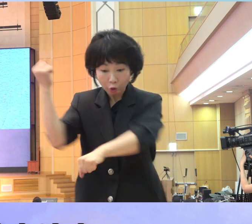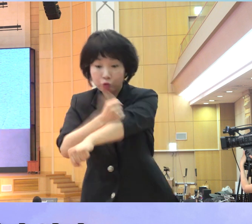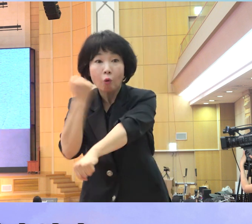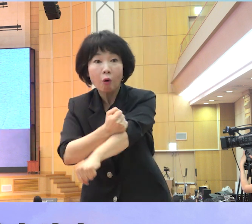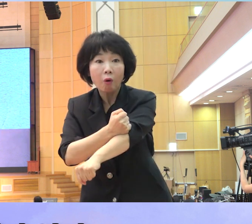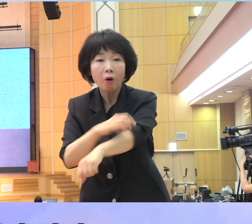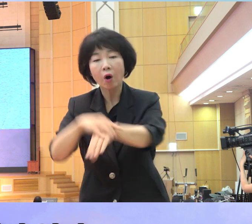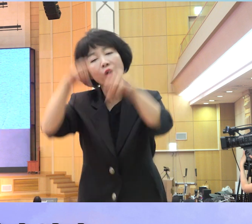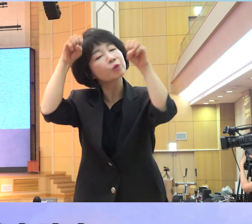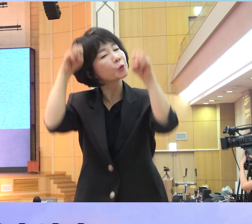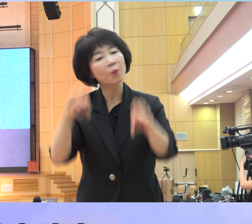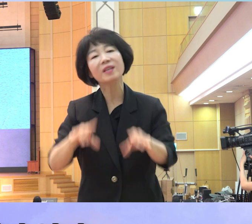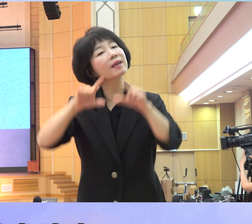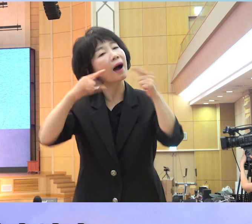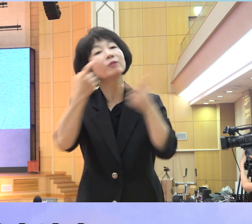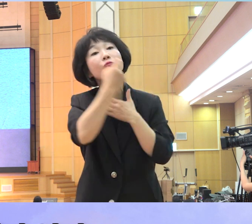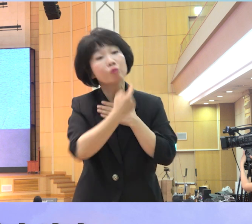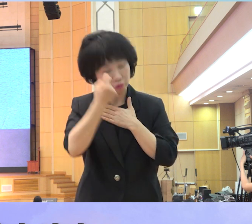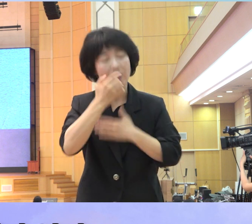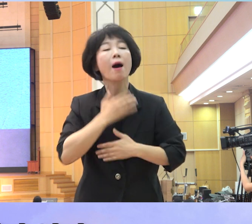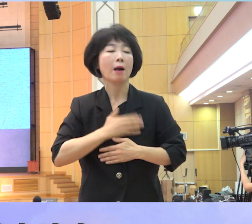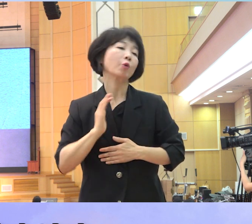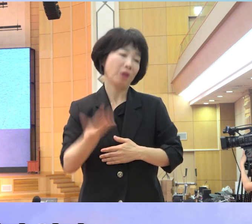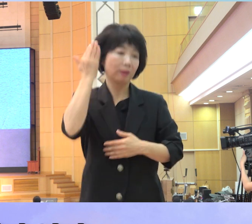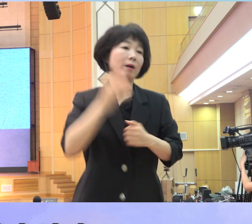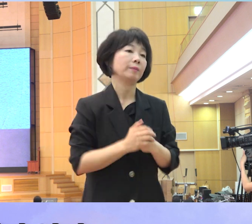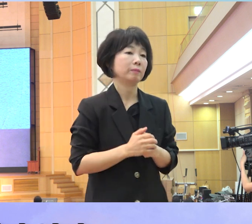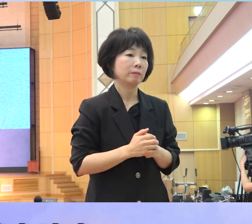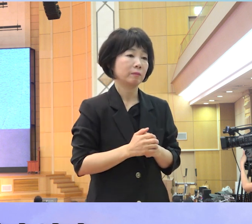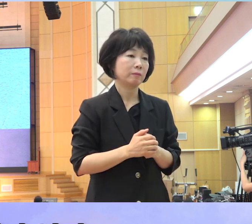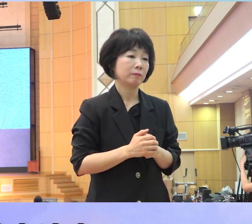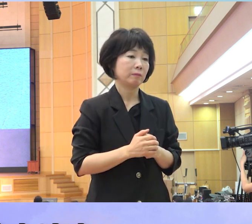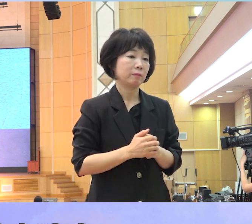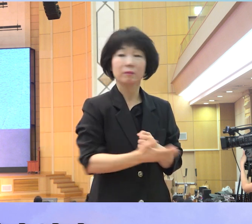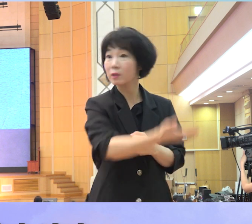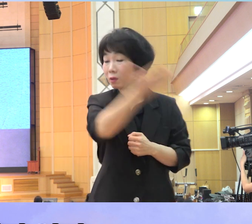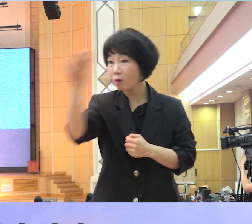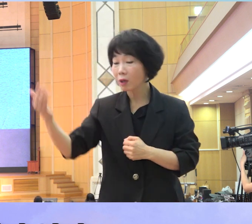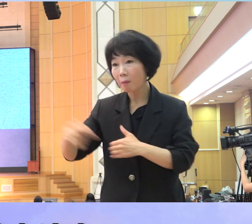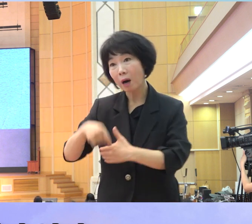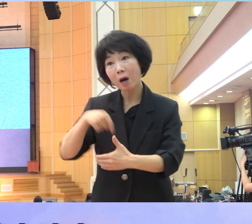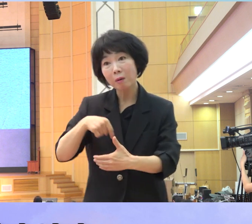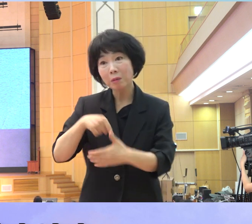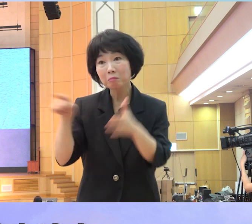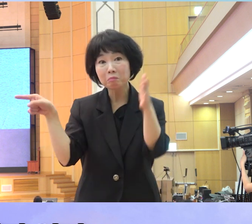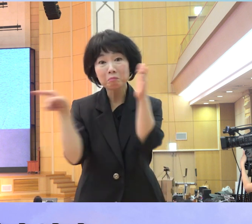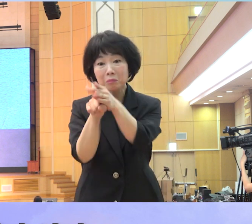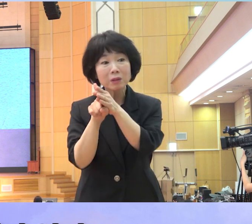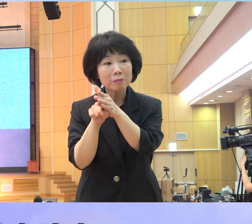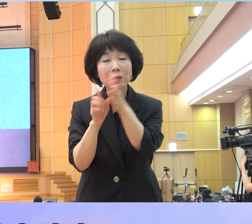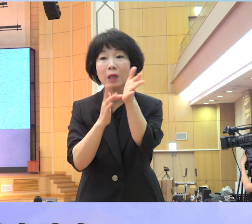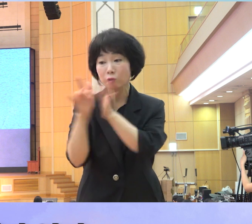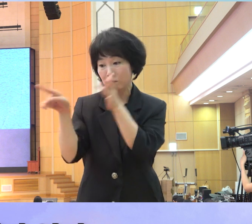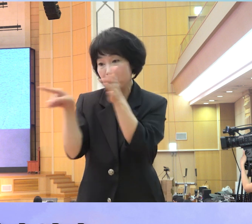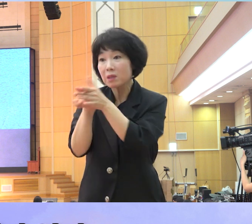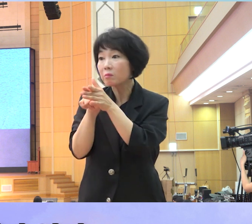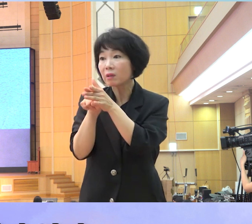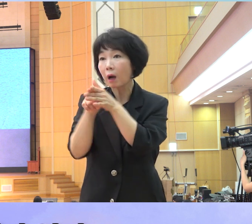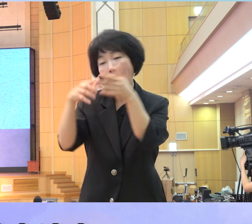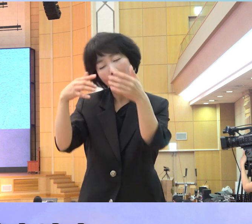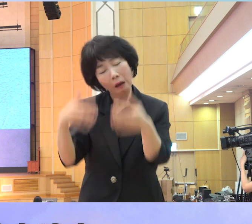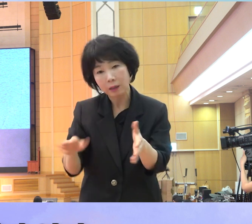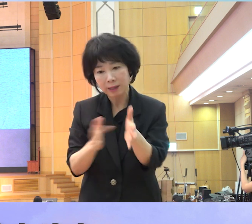수고가 주 안에서 헛되지 않은 줄을 알미니라. 할렐루야. 여기서 중요한 단어가